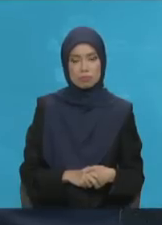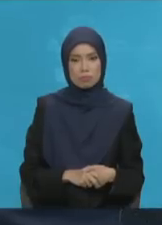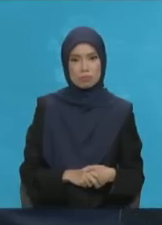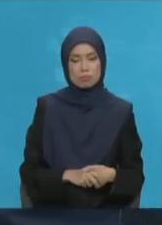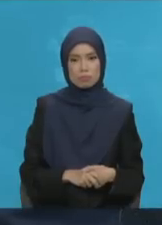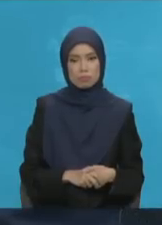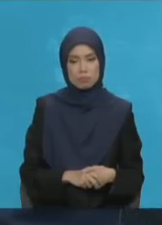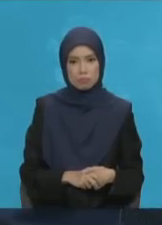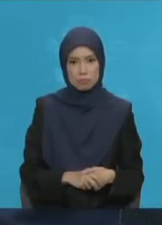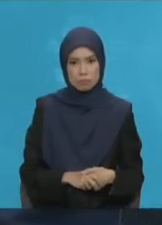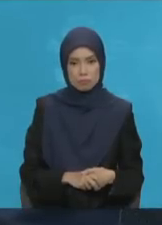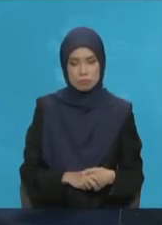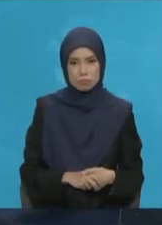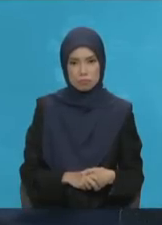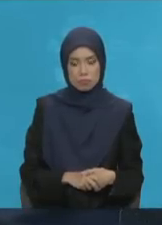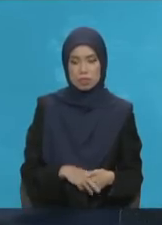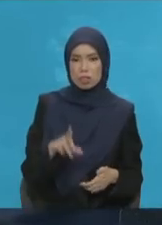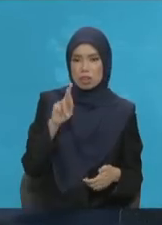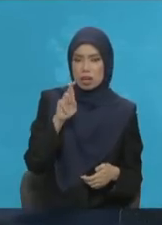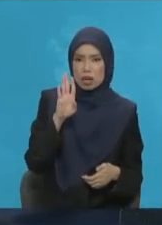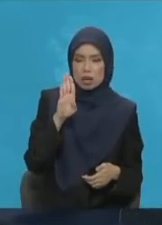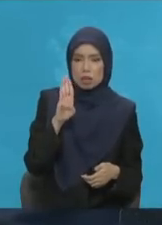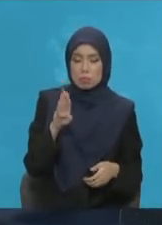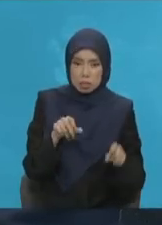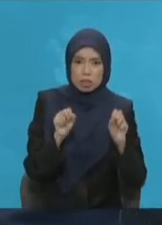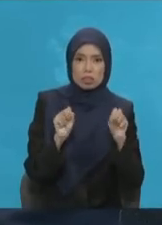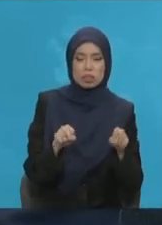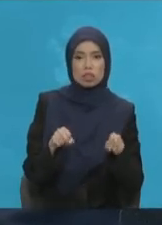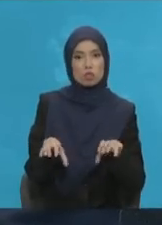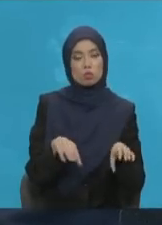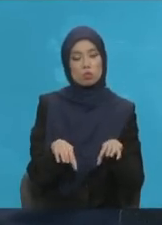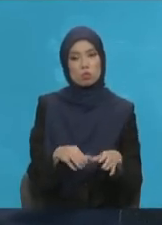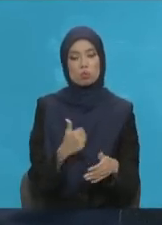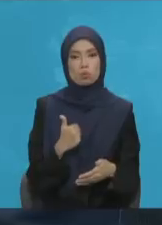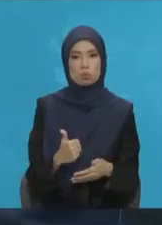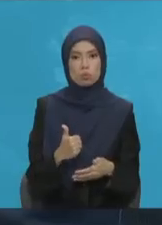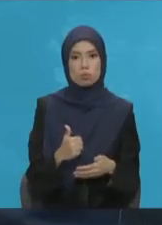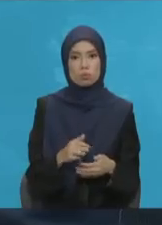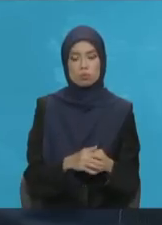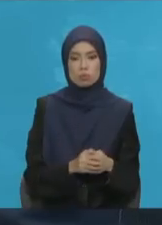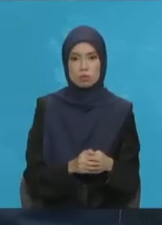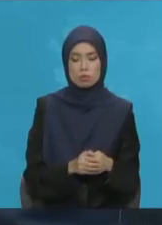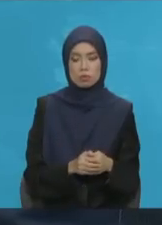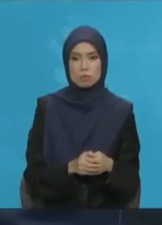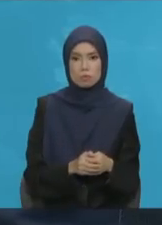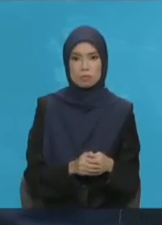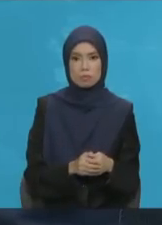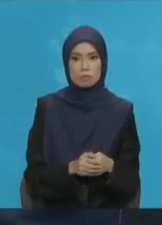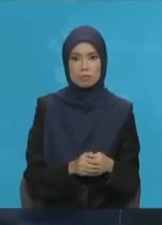sebenarnya Arbi mempunyai potensi yang baik dalam industri penerbangan